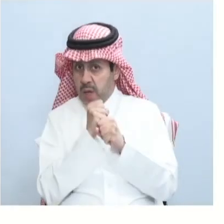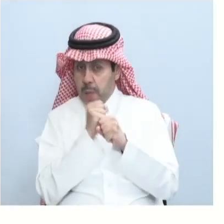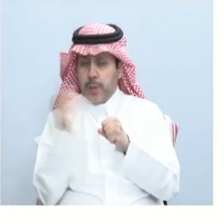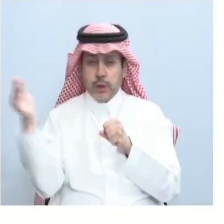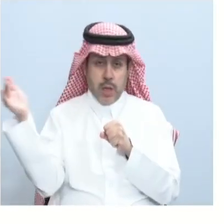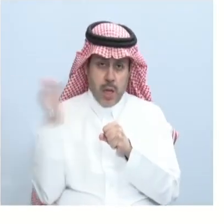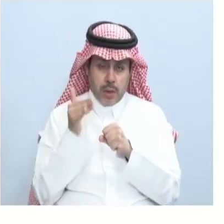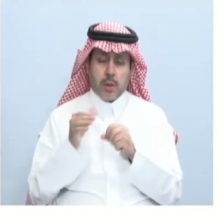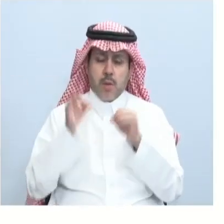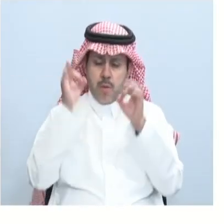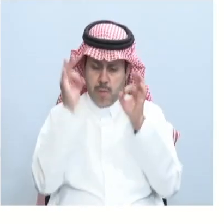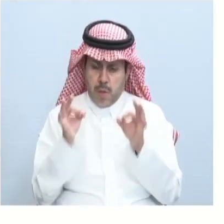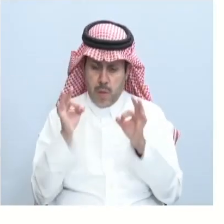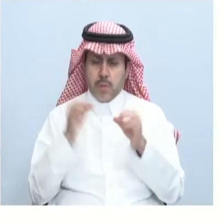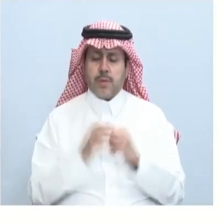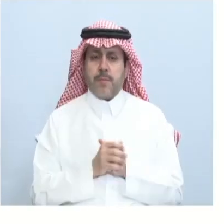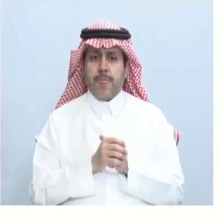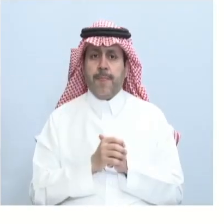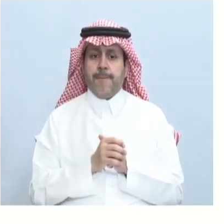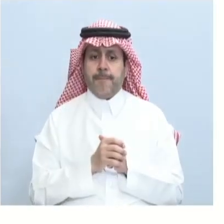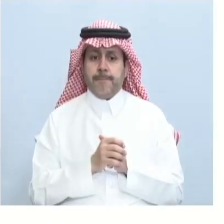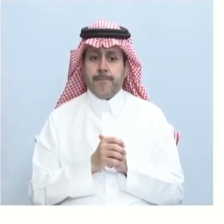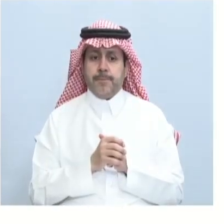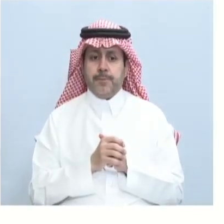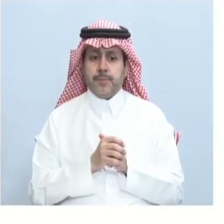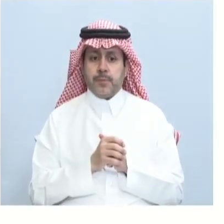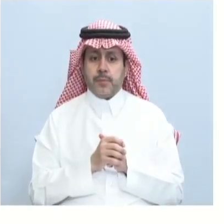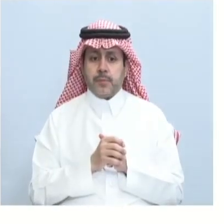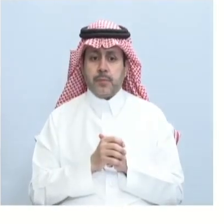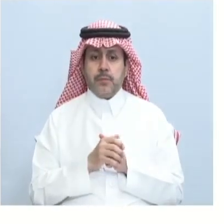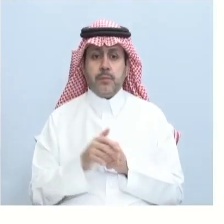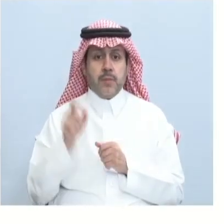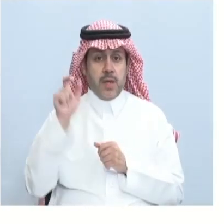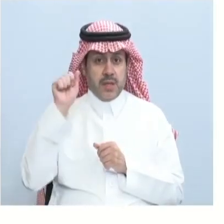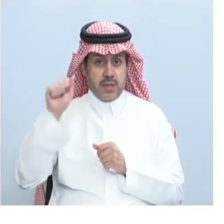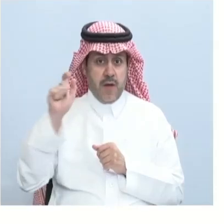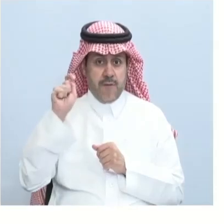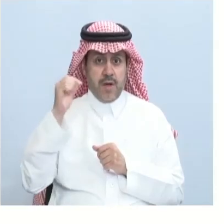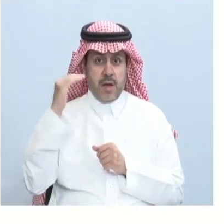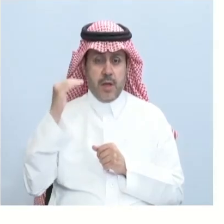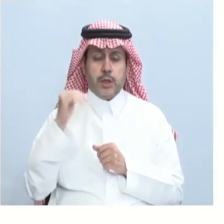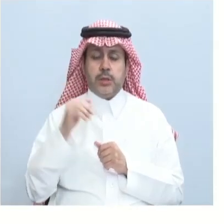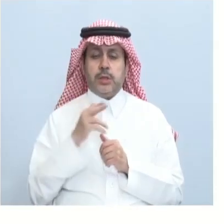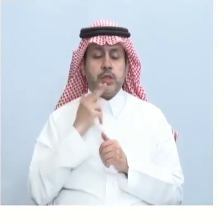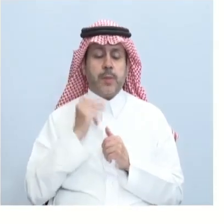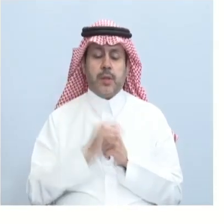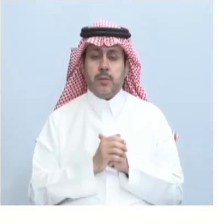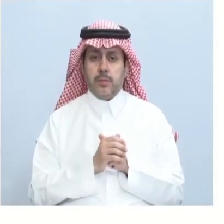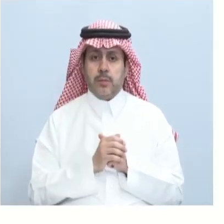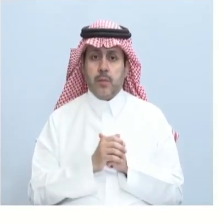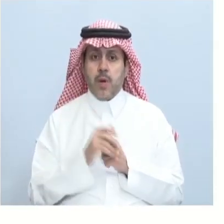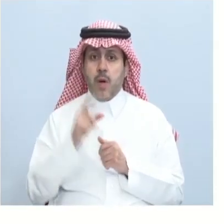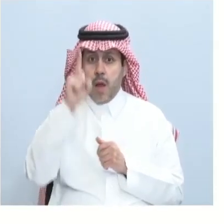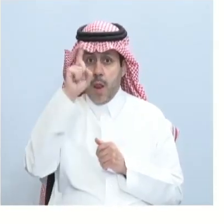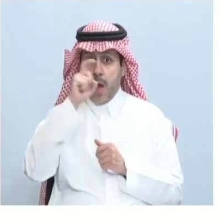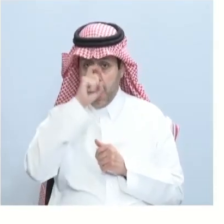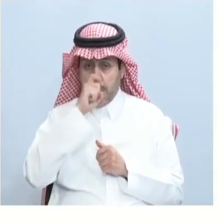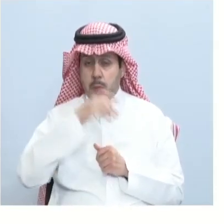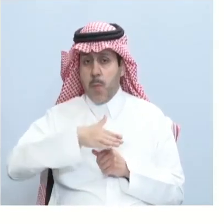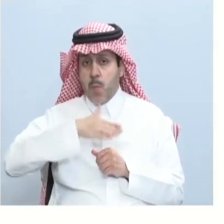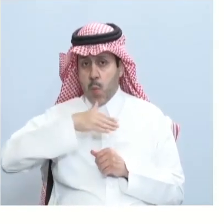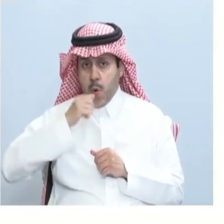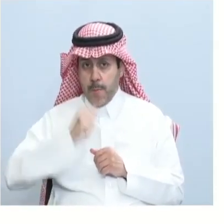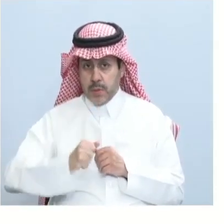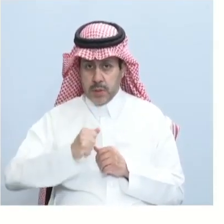الساعه لاتيه فاصفح الصفح الجميل وان يوم القيامه ات لا محاله ويوصي نبيه صلى الله عليه وسلم